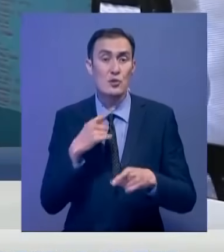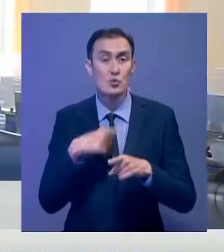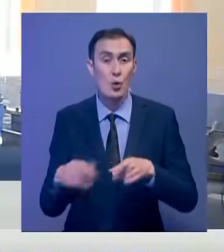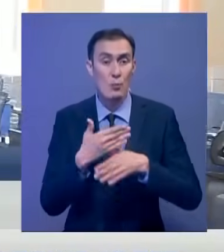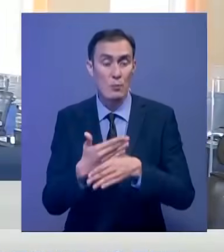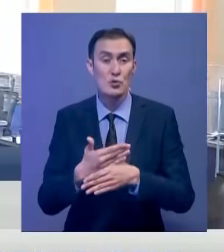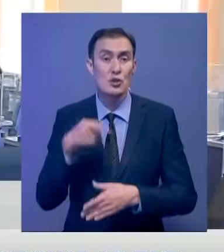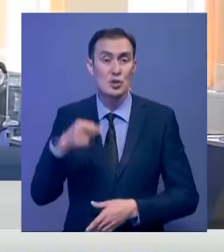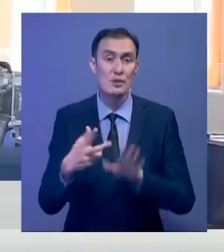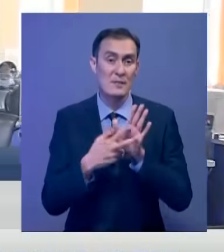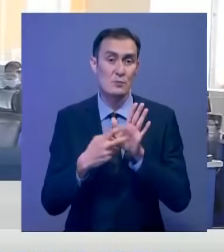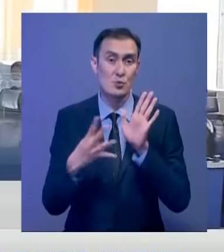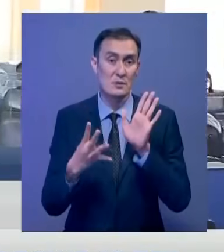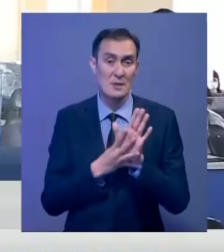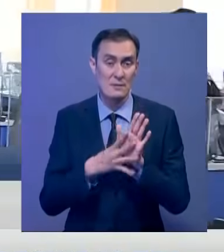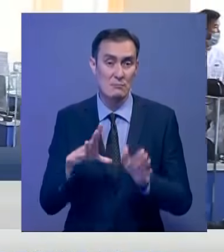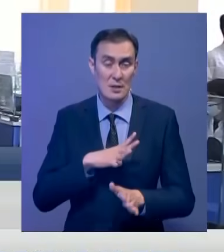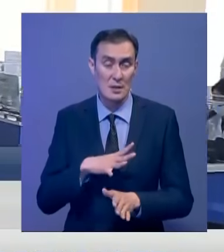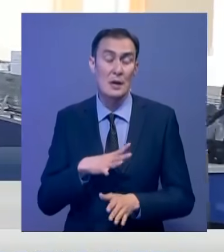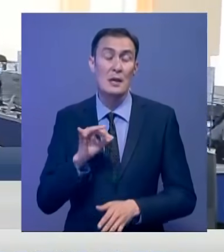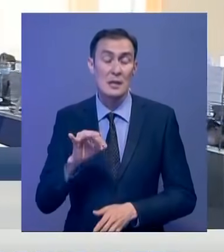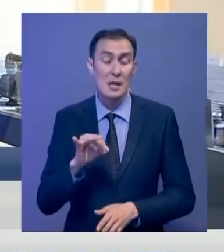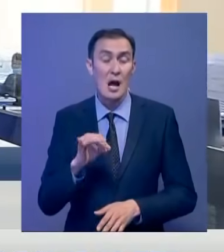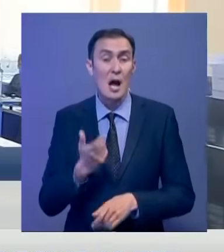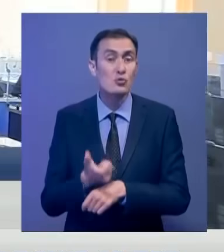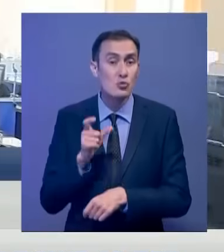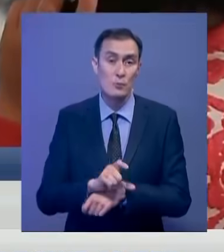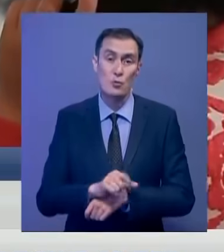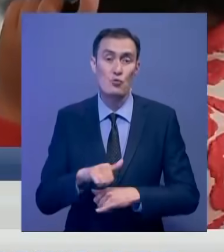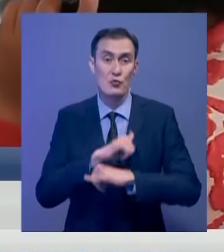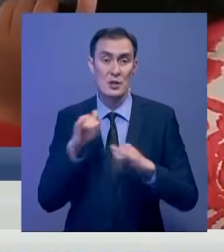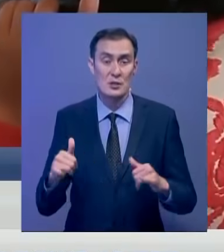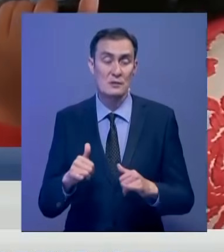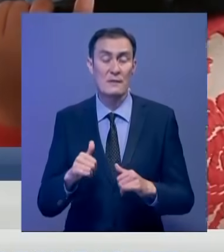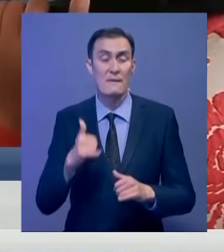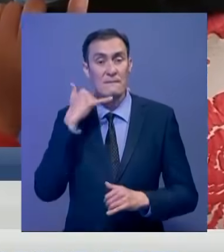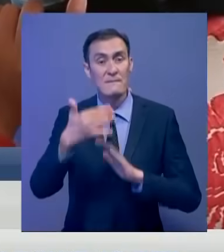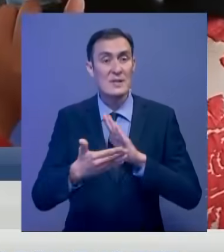помощью 1809. Вот. И особенно увеличилось количество